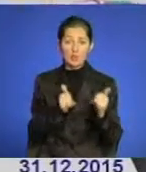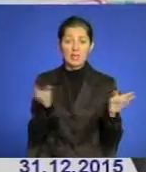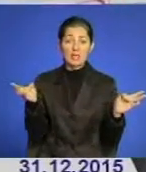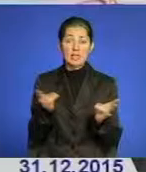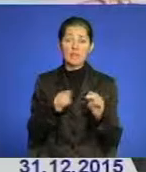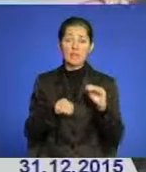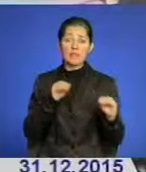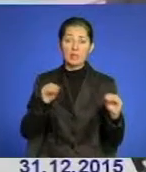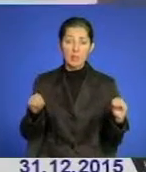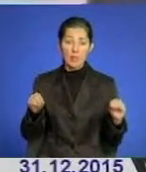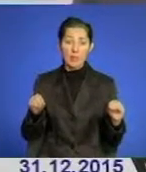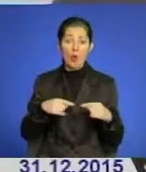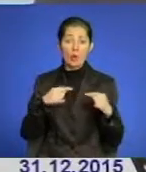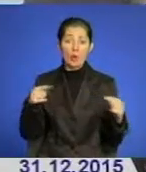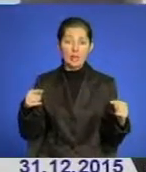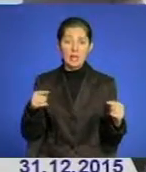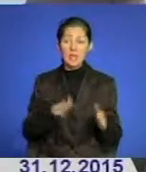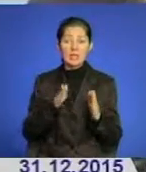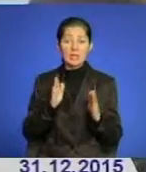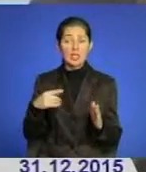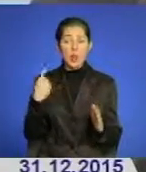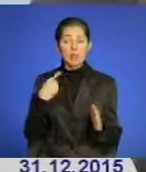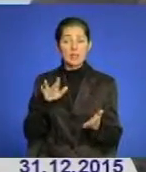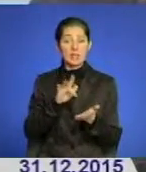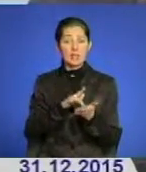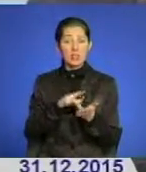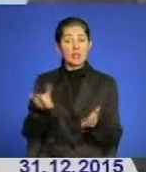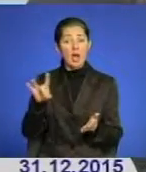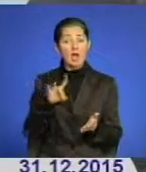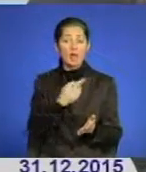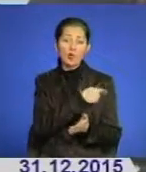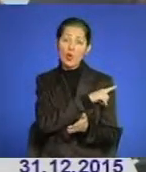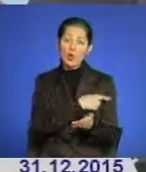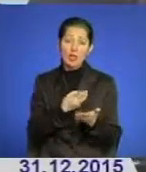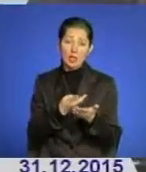інвентарем, обладнанням і не лише обласні центри, а й районні центри, районні лікарні.